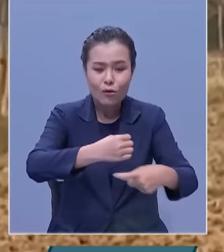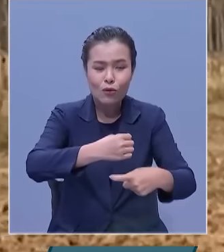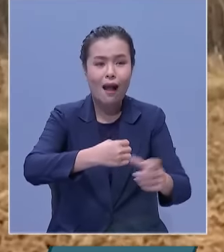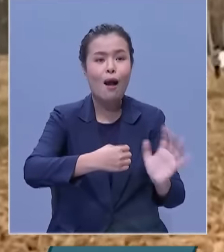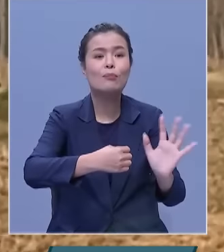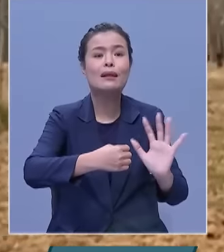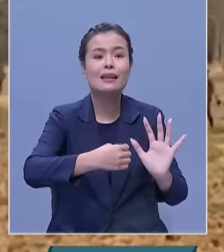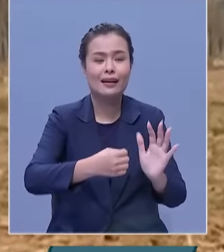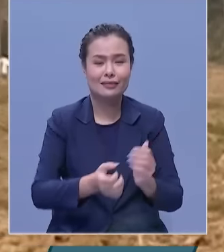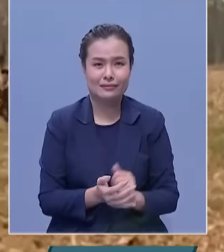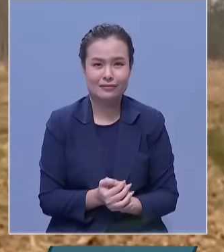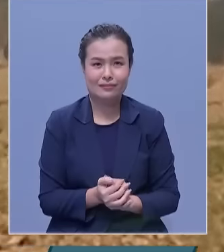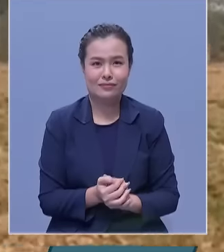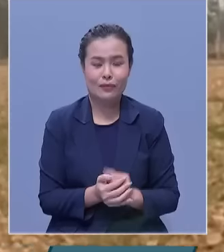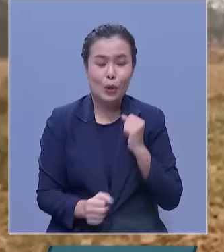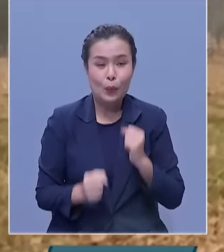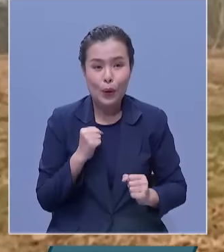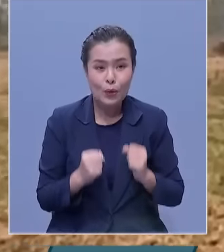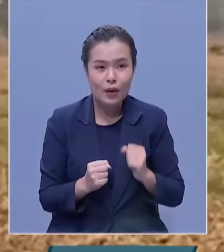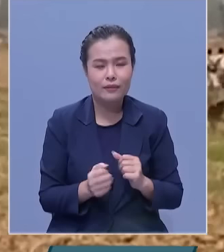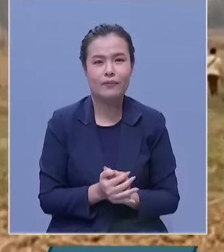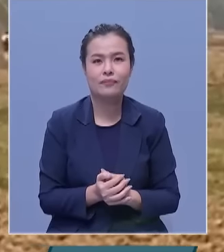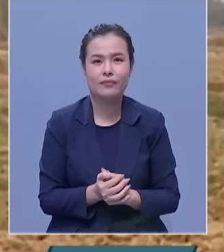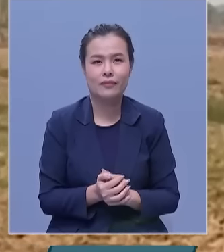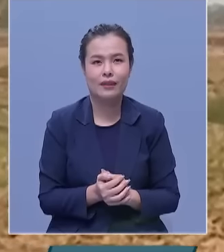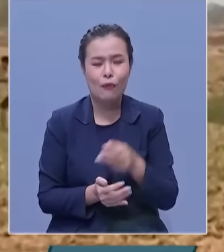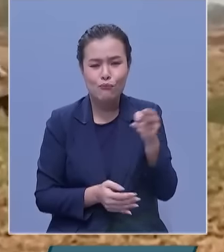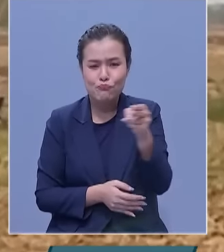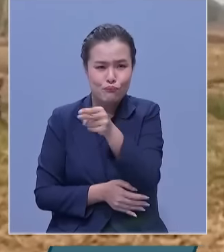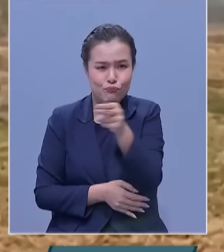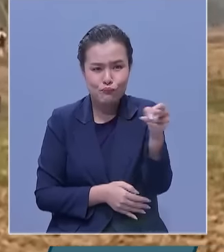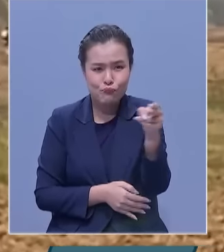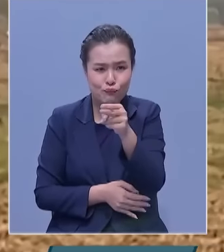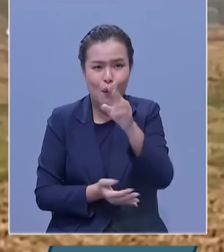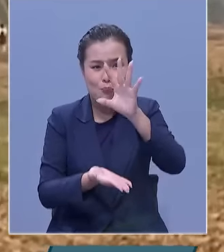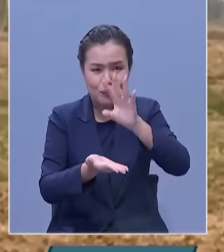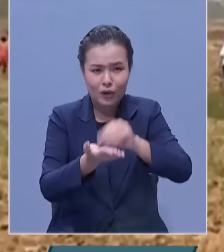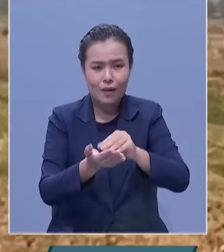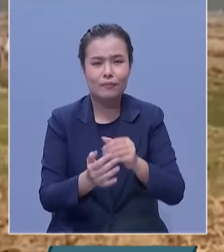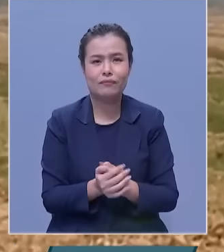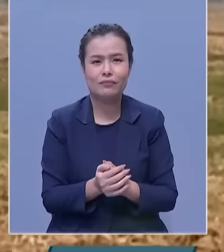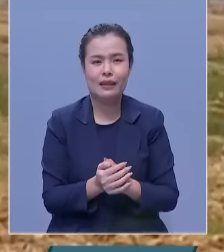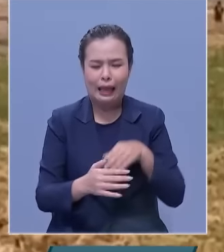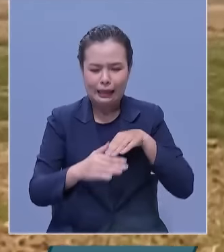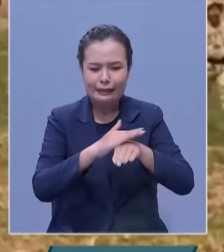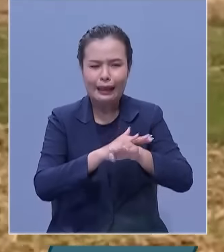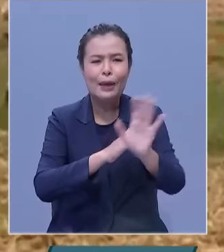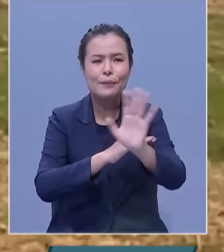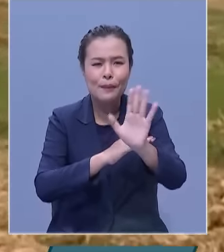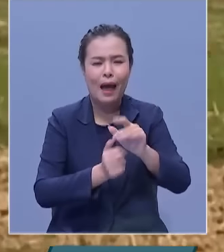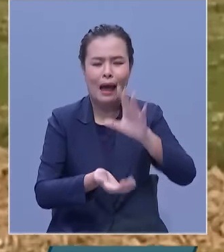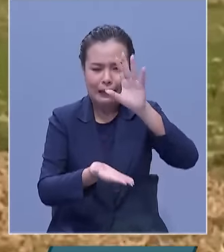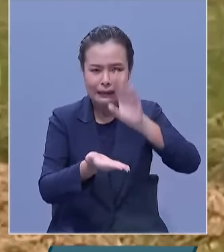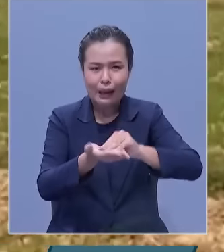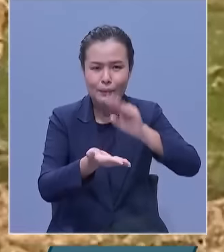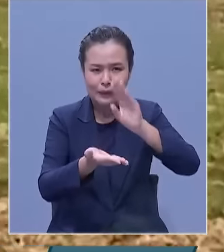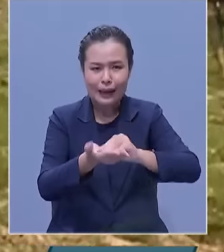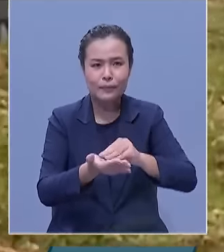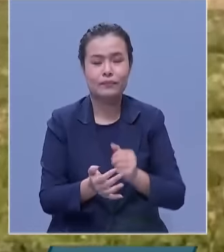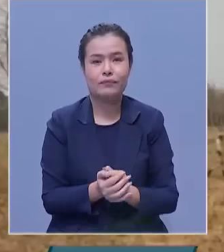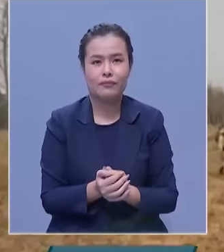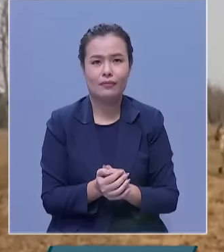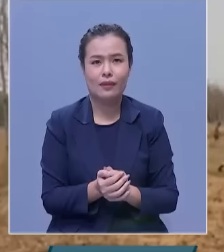ใช่นะ เราเจ้าหน้าที่บอกกล้องจับไว้หมดแล้ว ก ็หนีไปไหนได้ล่ะเนี่ยบันทึกภาพเอาไว้ได้นะคะ แล้วคือมันเป็